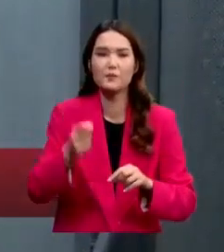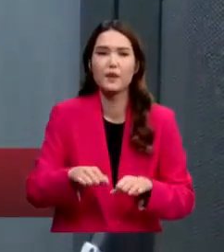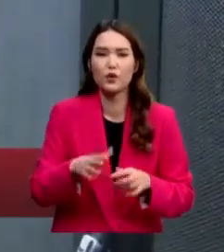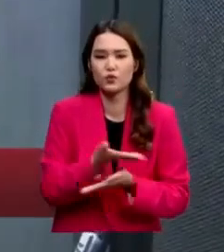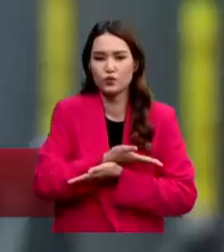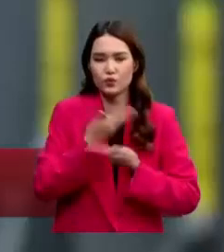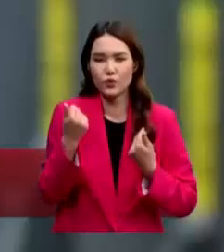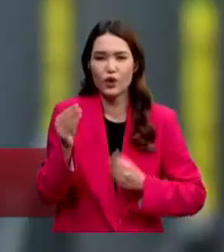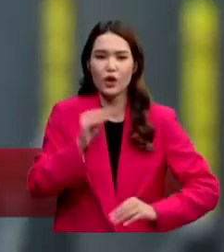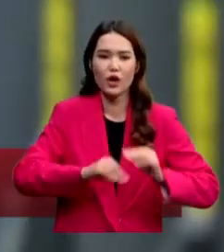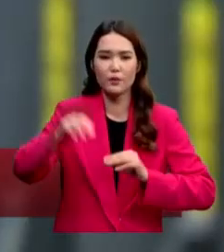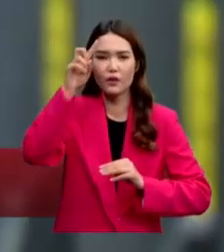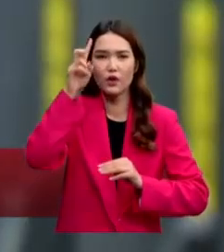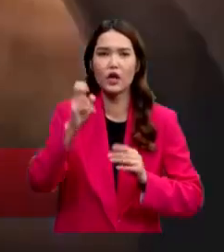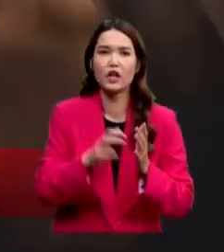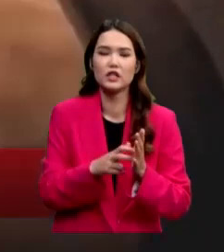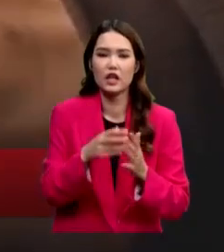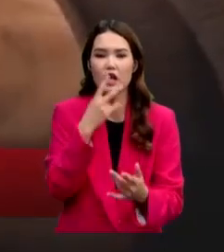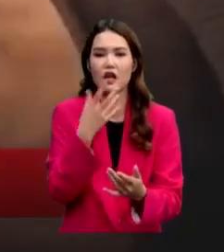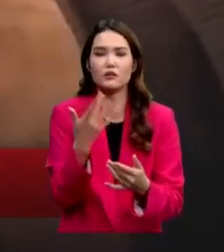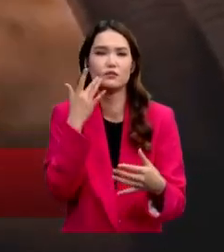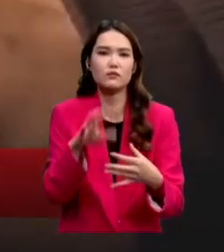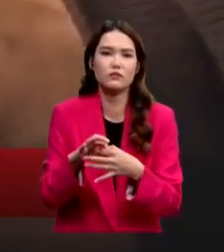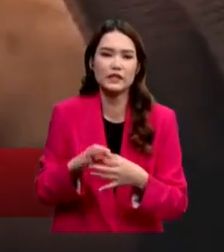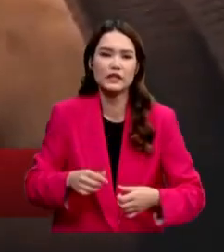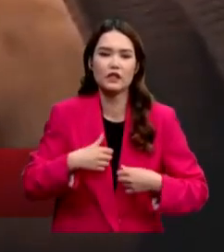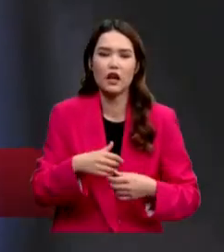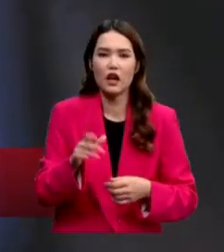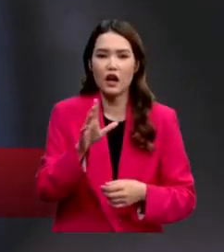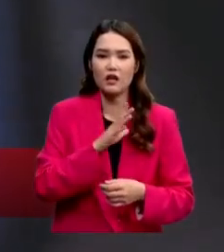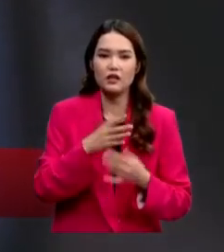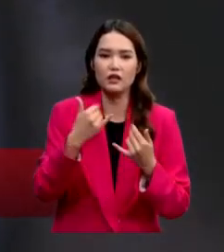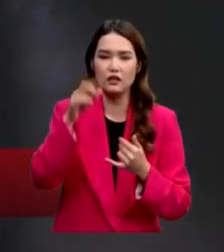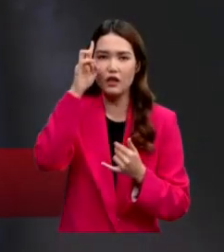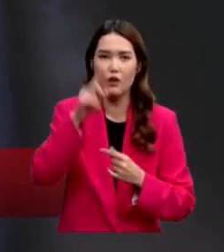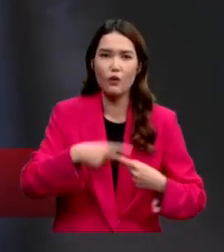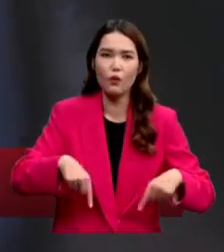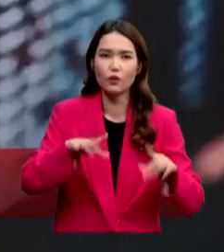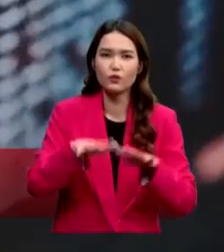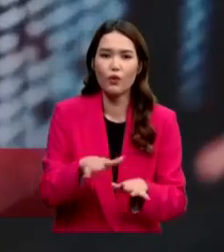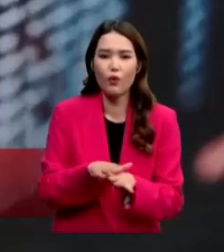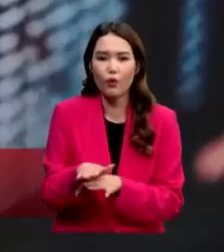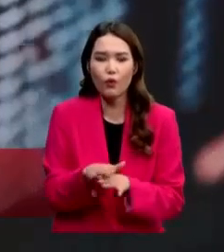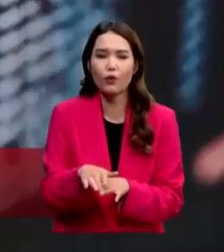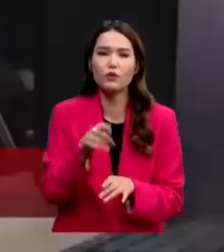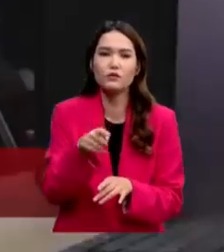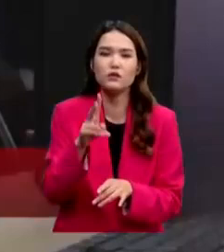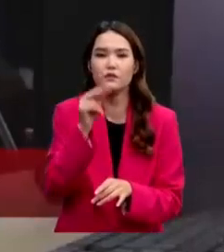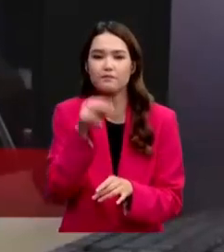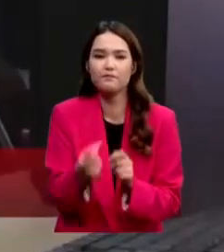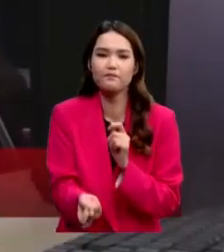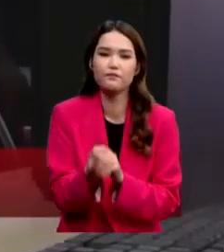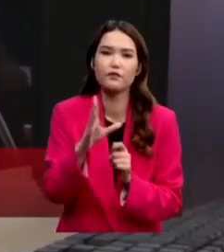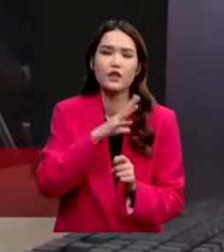жетпеді. Сол кезде үкімет мұны кибер шабуылмен байланыстыруға тырысып бақты. Енді ұлттық қор жобасы қосылды, бірақ мұнда да кінәрат шықты.